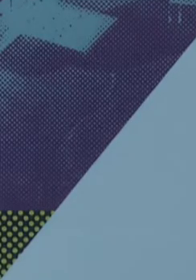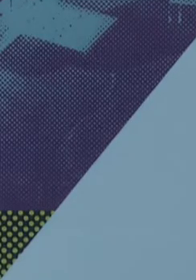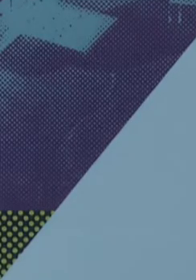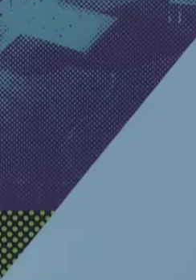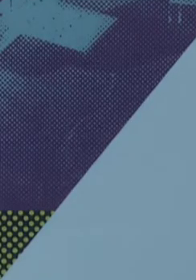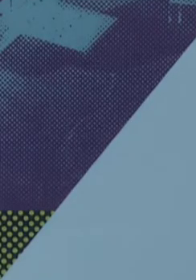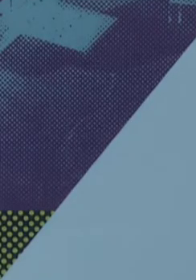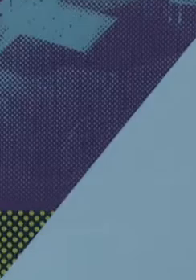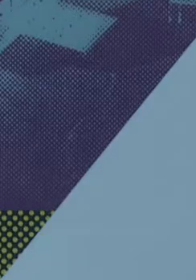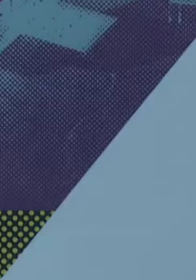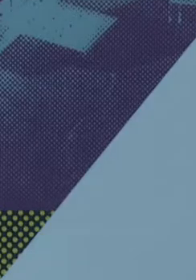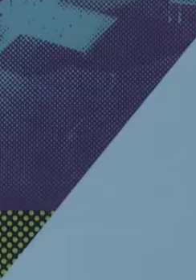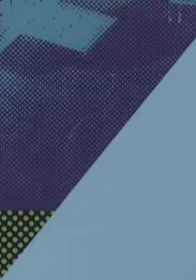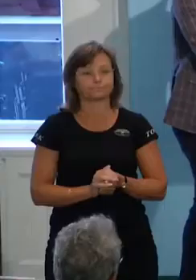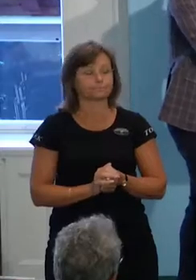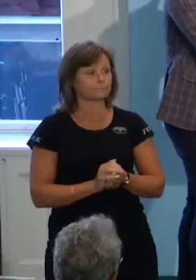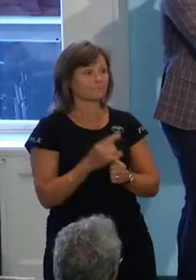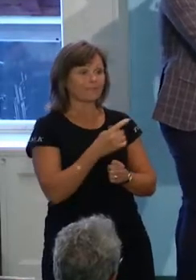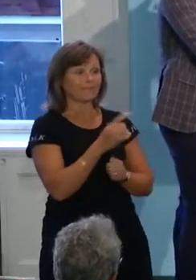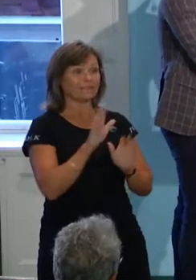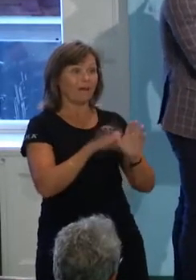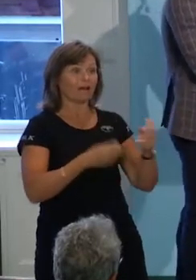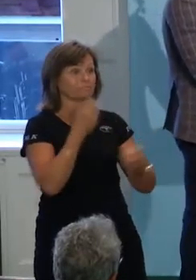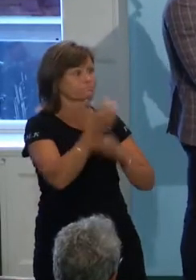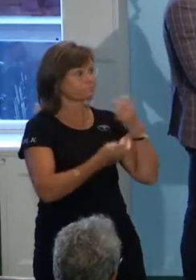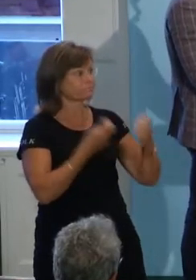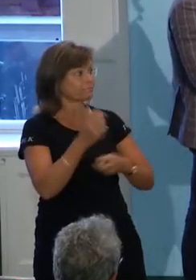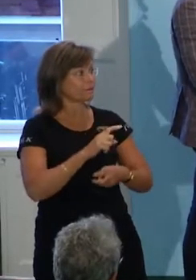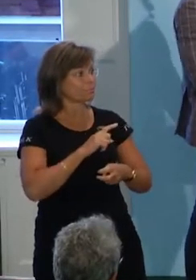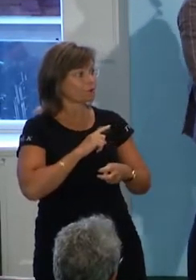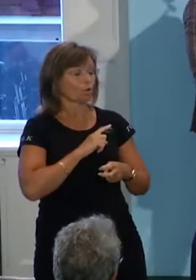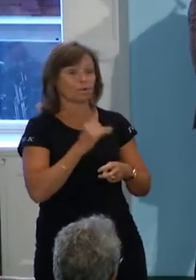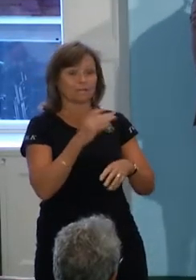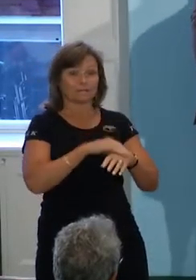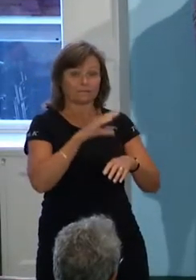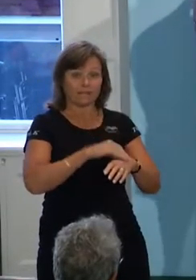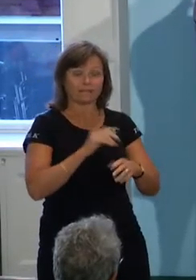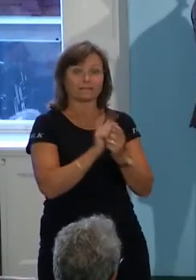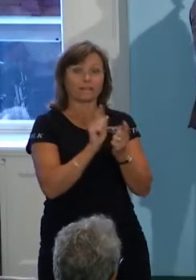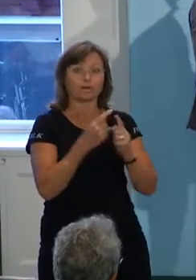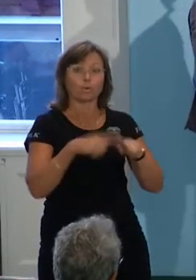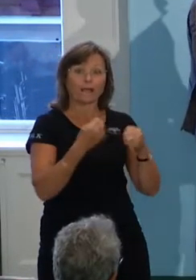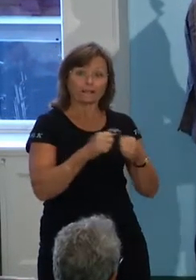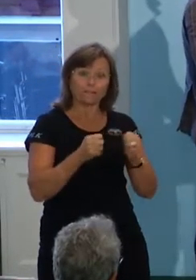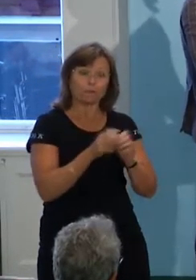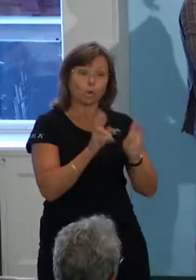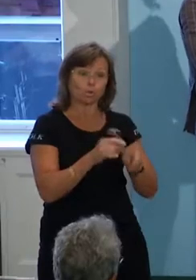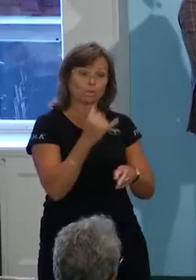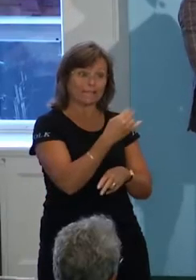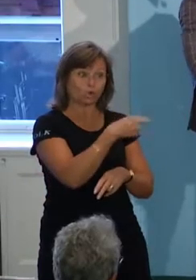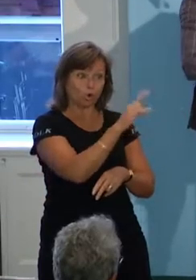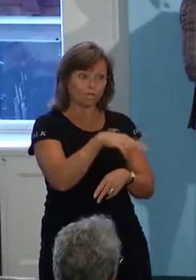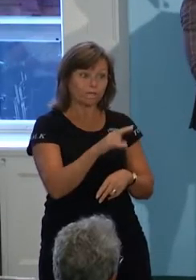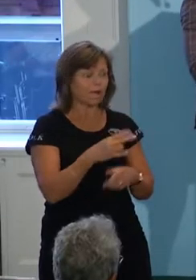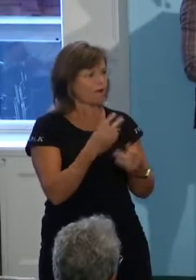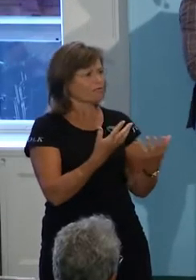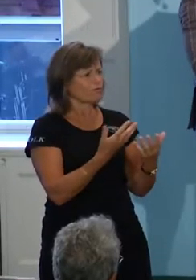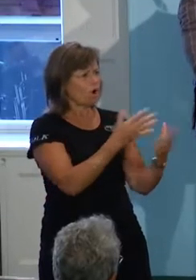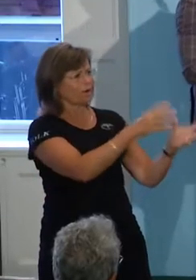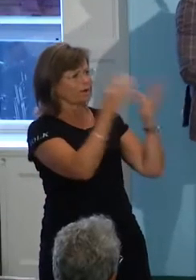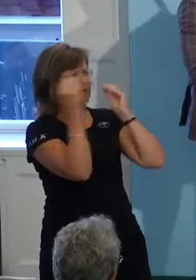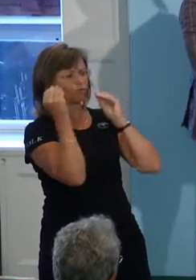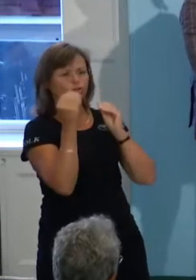nivå. Ni har varit ute och rest ganska mycket i den utredningen också runt om i Sverige och träffat olika aktörer, men även varit i Norge också. Vad har ni fått med för